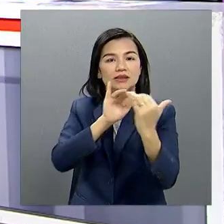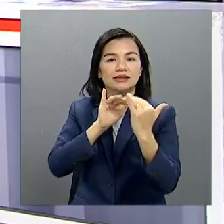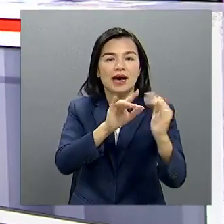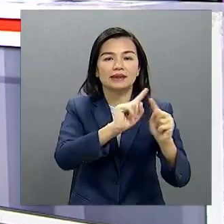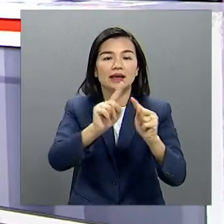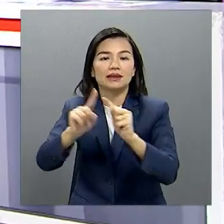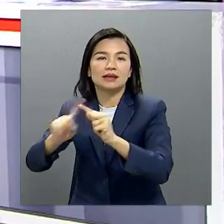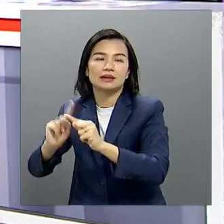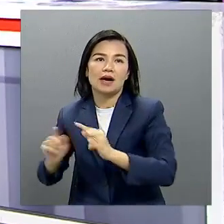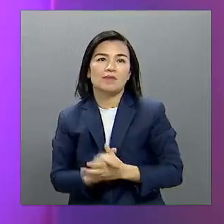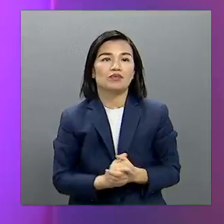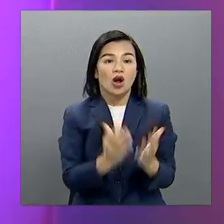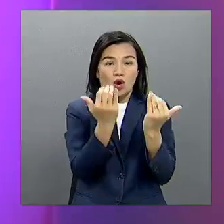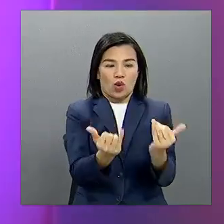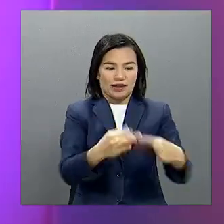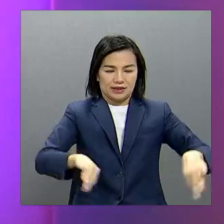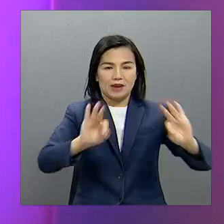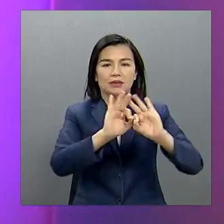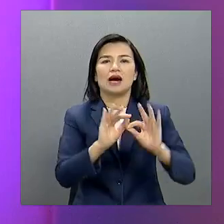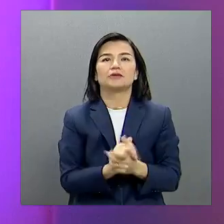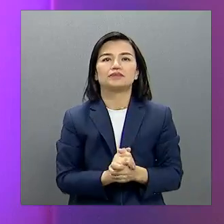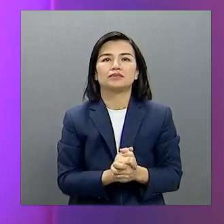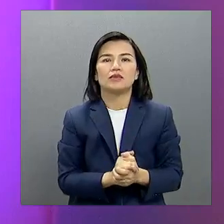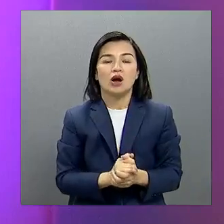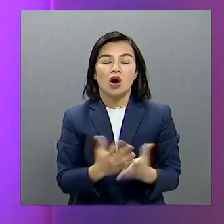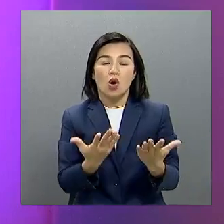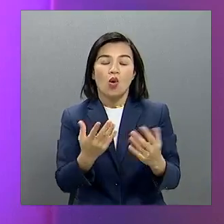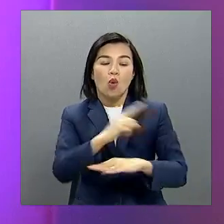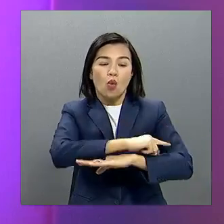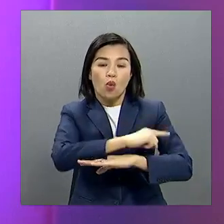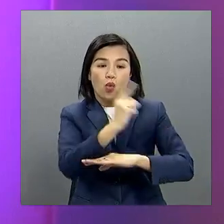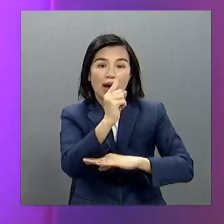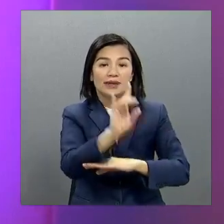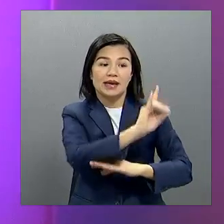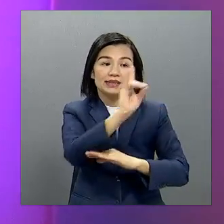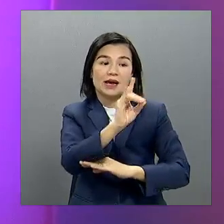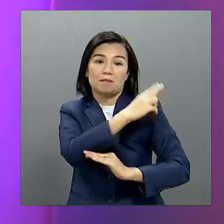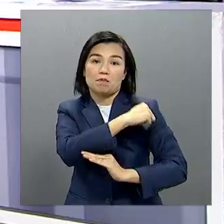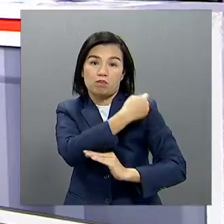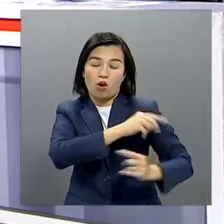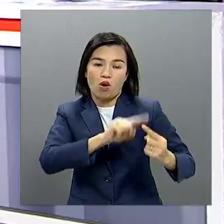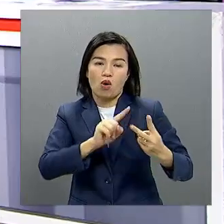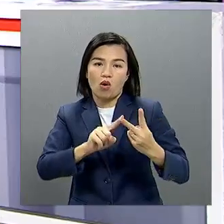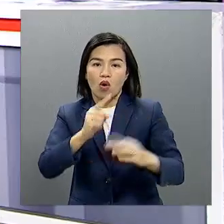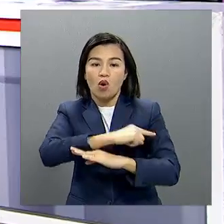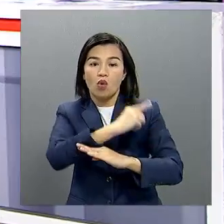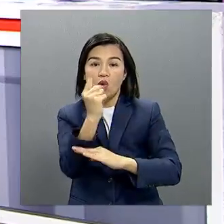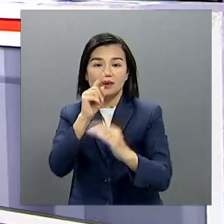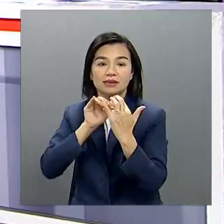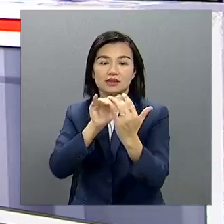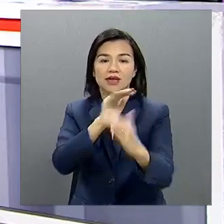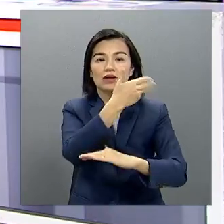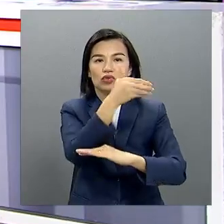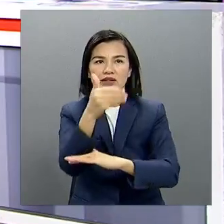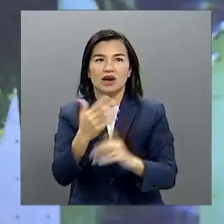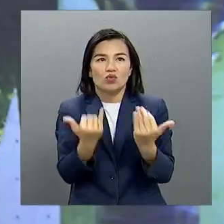ไหมวันนี้วันสำคัญเยอะนะวันสัตวแพทย์ไทยวันสื่อสารแห่งชาติเพราะฉะนั้นเราก็ต้องสื่อสารด้วยความเป็นมิตรและมืออาชีพ